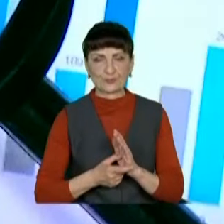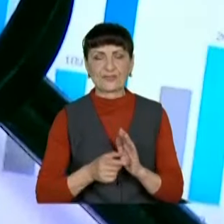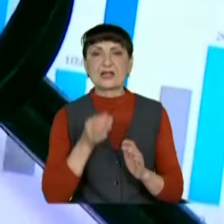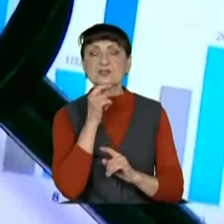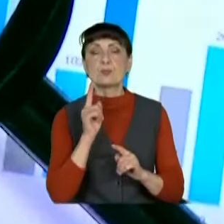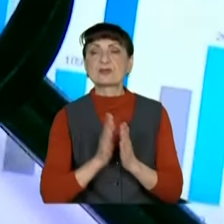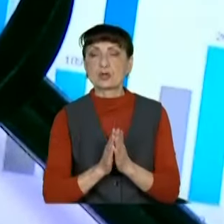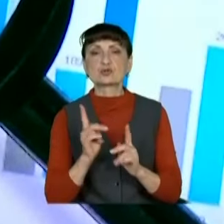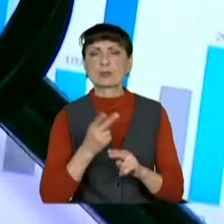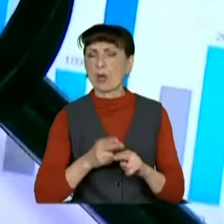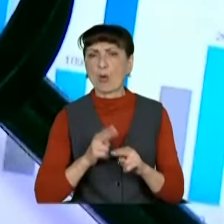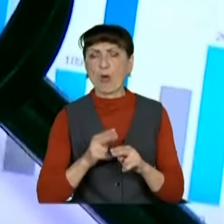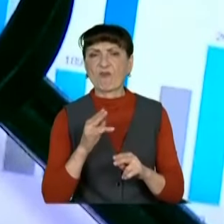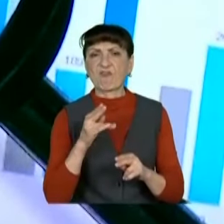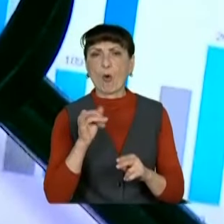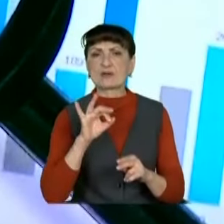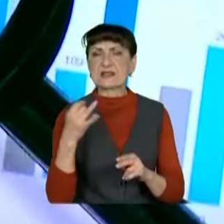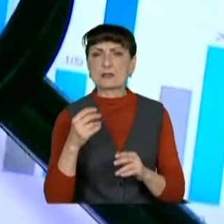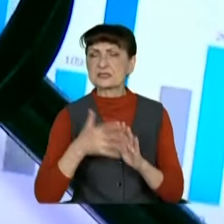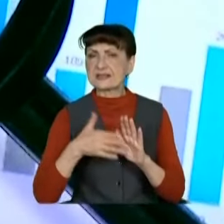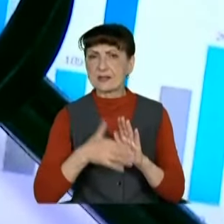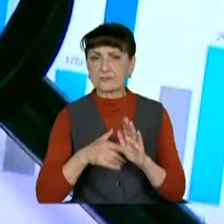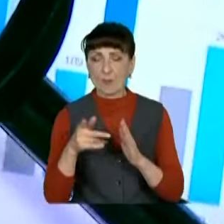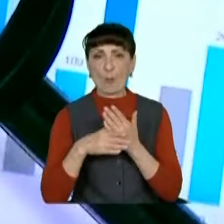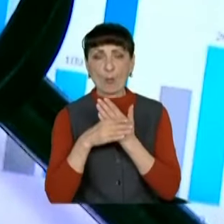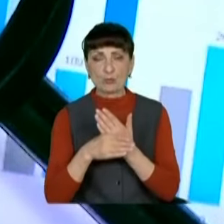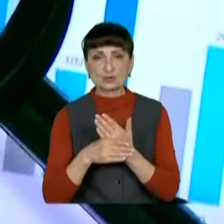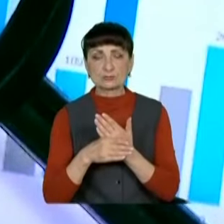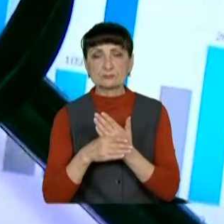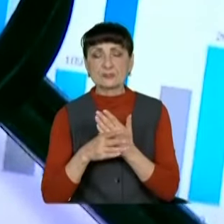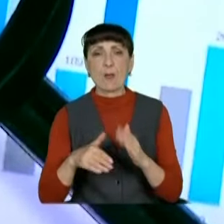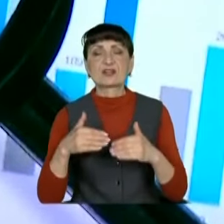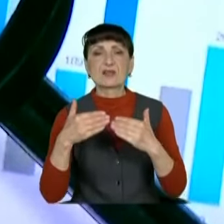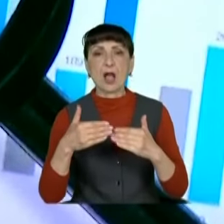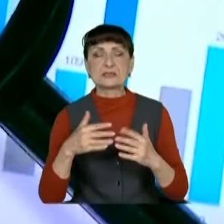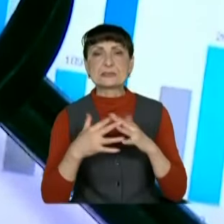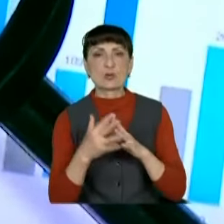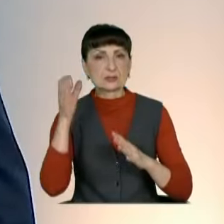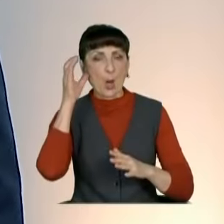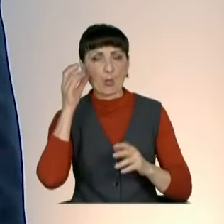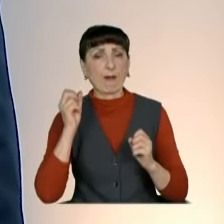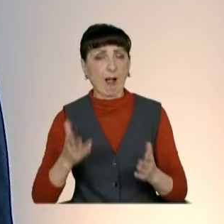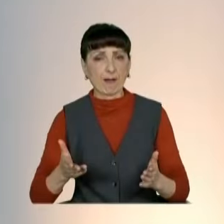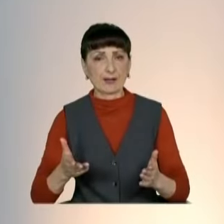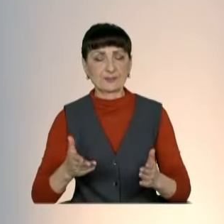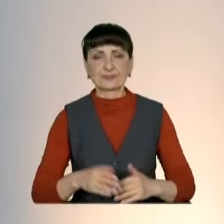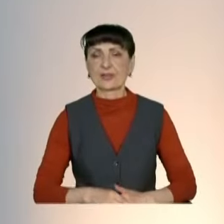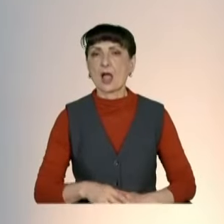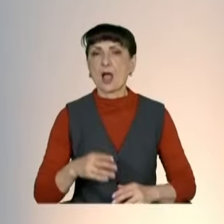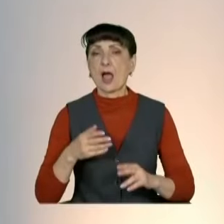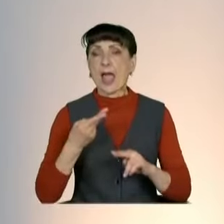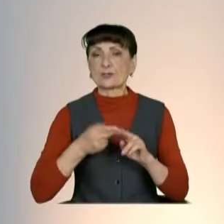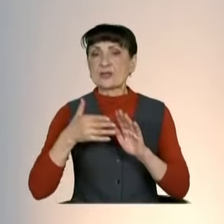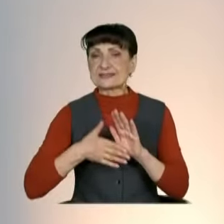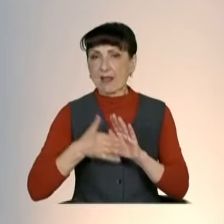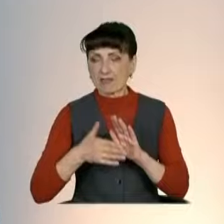пожалуйста, что это такое форсайтные исследования и как с их помощью вы намерены продвигать сельхознауку? Форсайтные исследования по